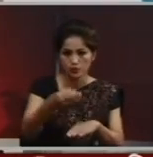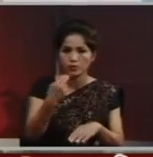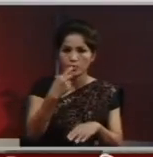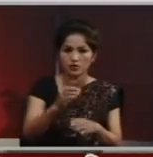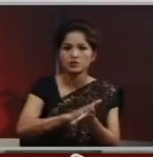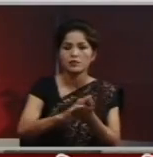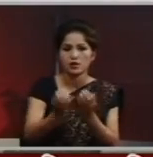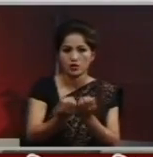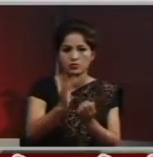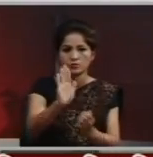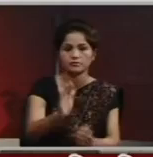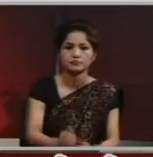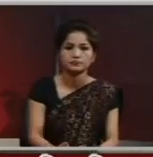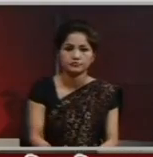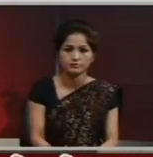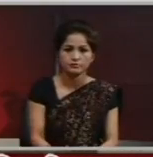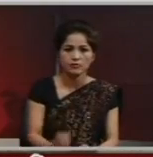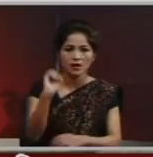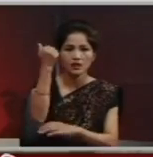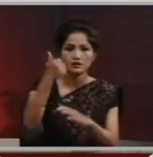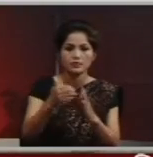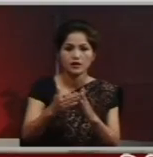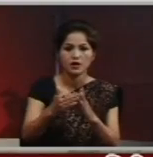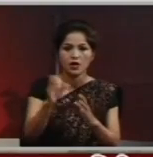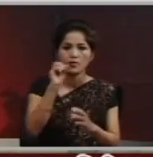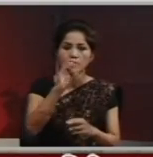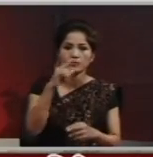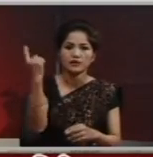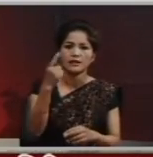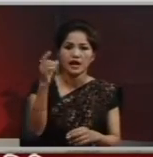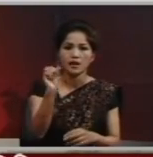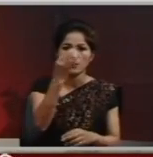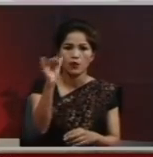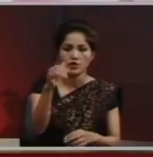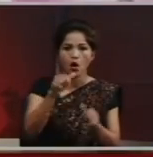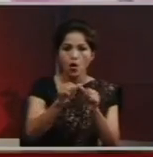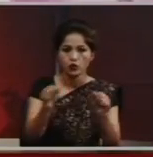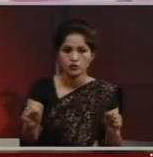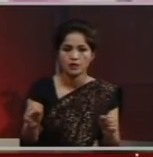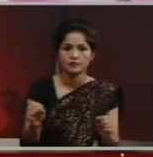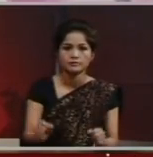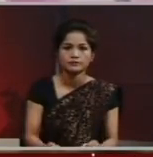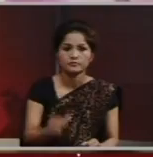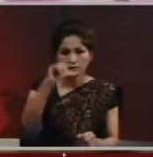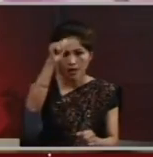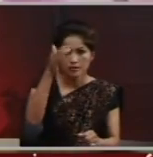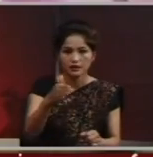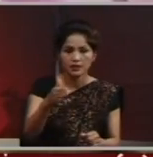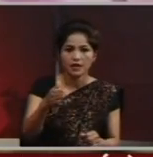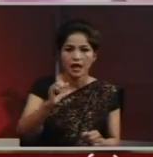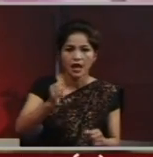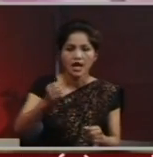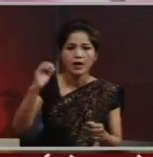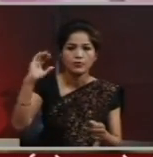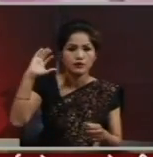हुने स्पष्ट पारेको हो। राष्ट्र ब्याङ्कका प्रवक्ता नारायण पौडेलका अनुसार भारतले फरेन